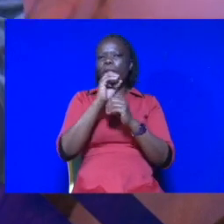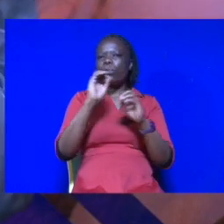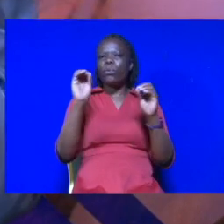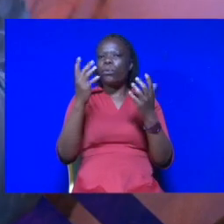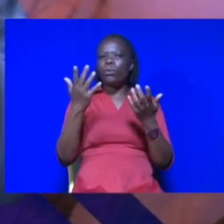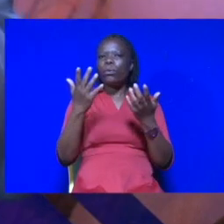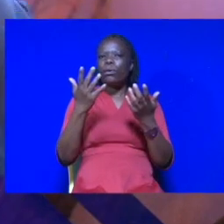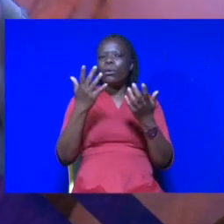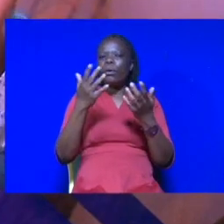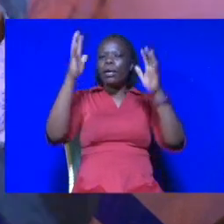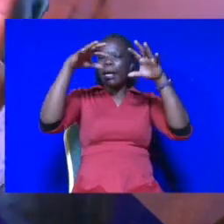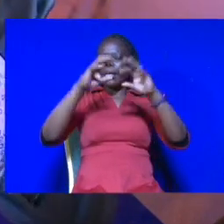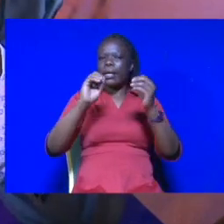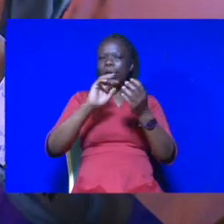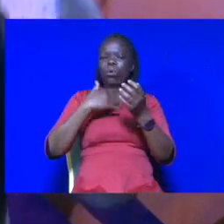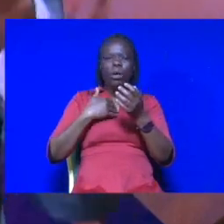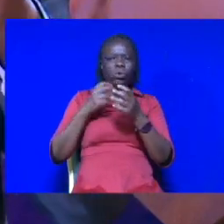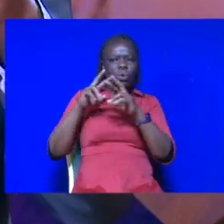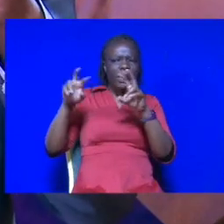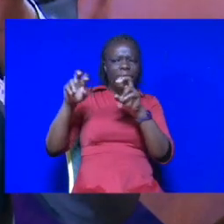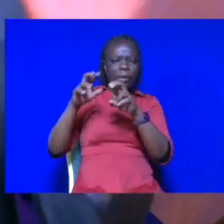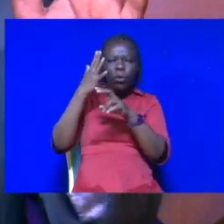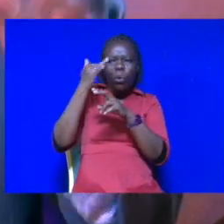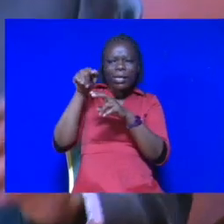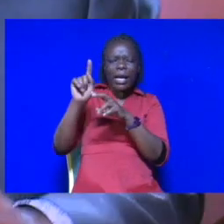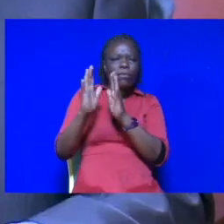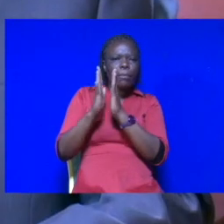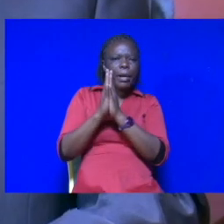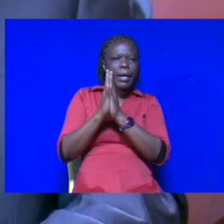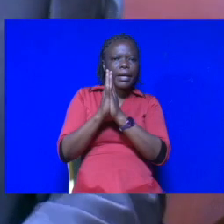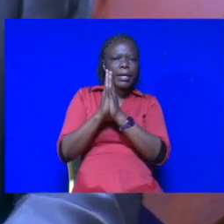Tutafute ni kitu gani kilimsukuma Elia akaomba.